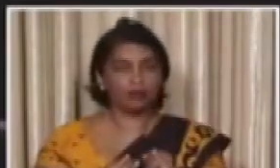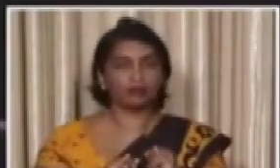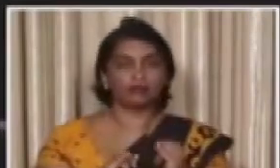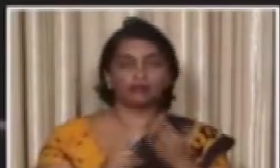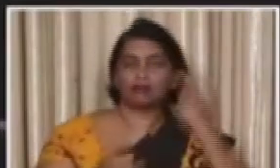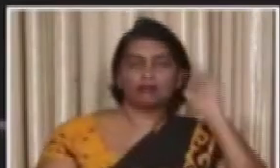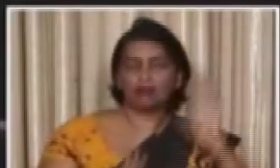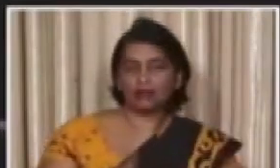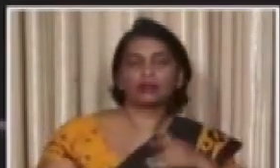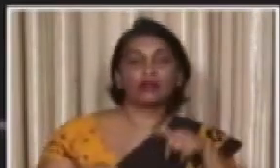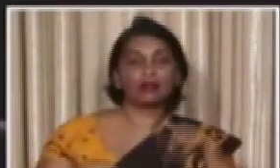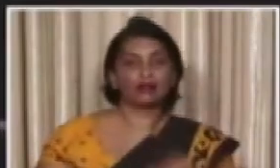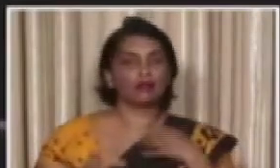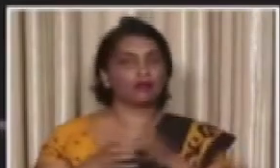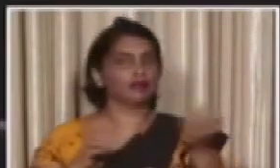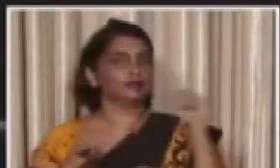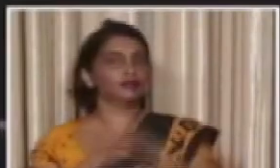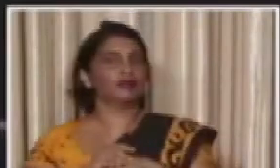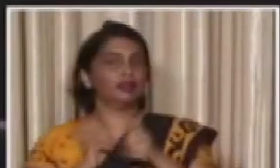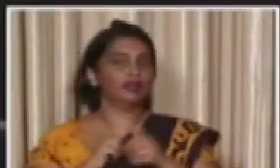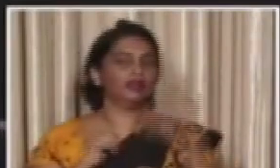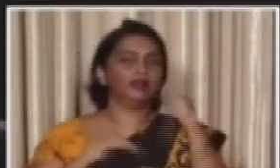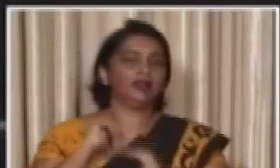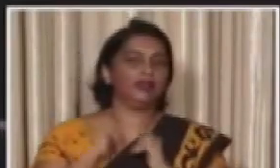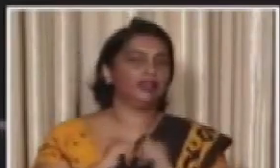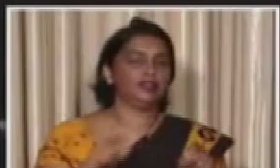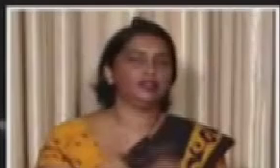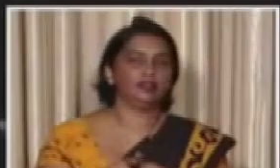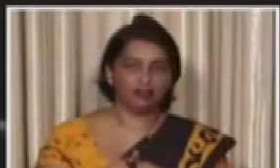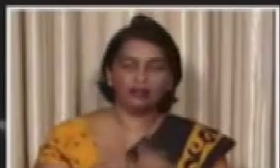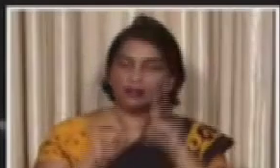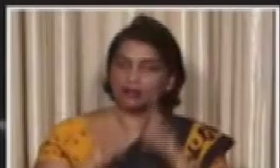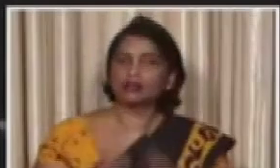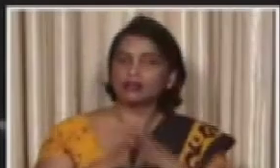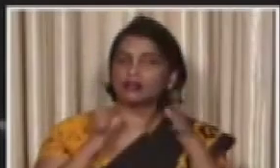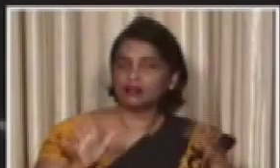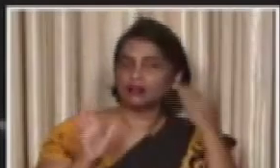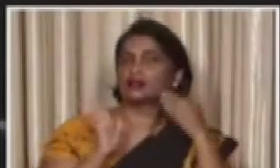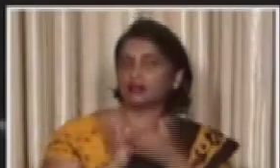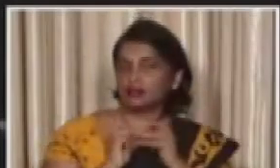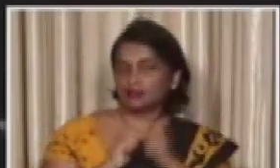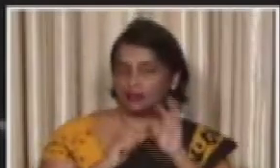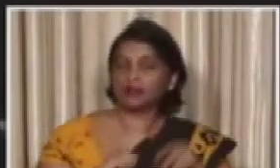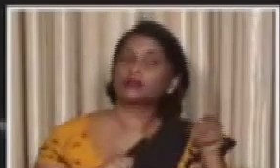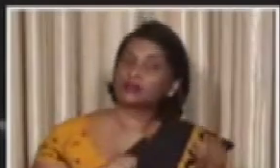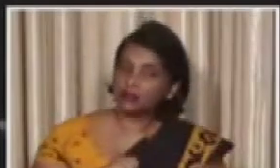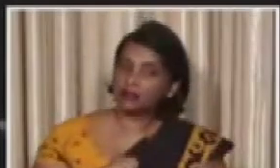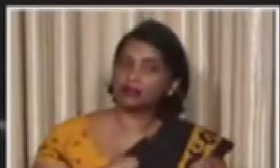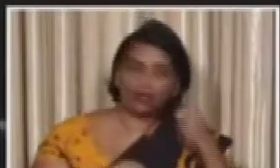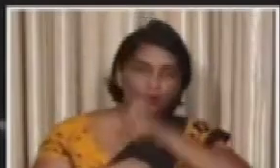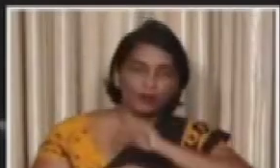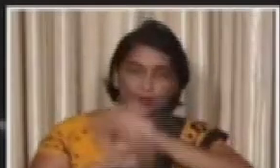බවක් නැතුව අද අපේ පක්ෂයට සමගි ජන බලවේගයට ඇතුල් වෙලා. ඒක තව බරපතල පැත්තකුත් තියෙනවා. එදා ඔය හොරු